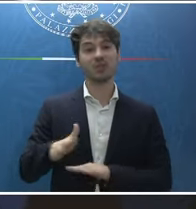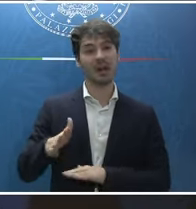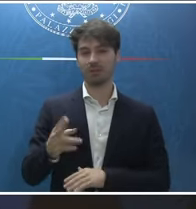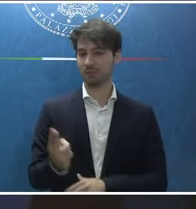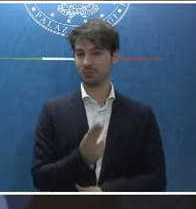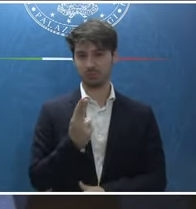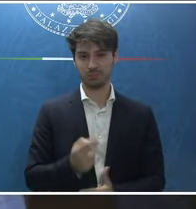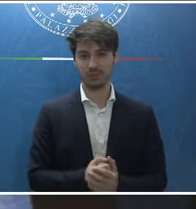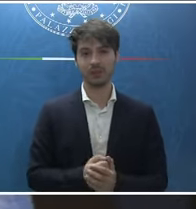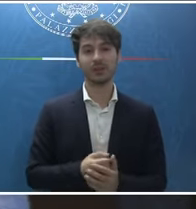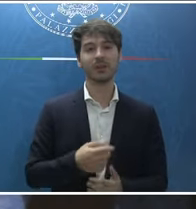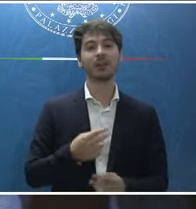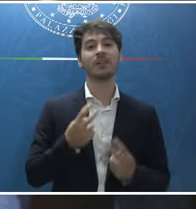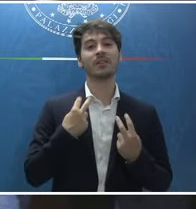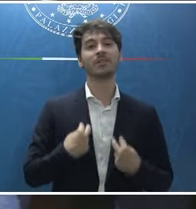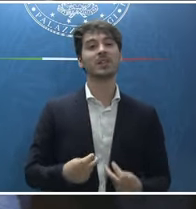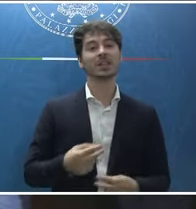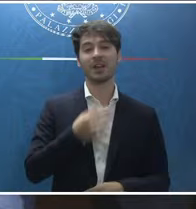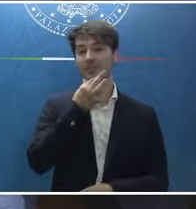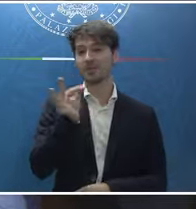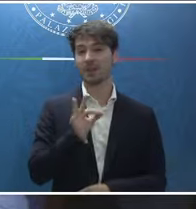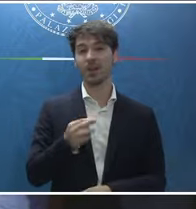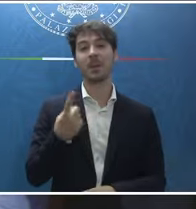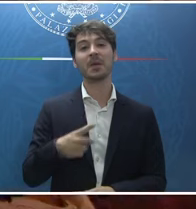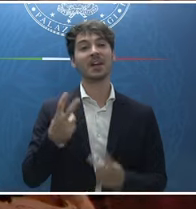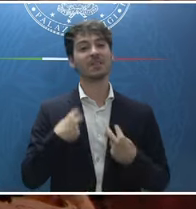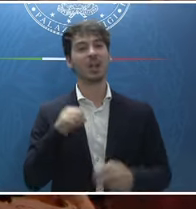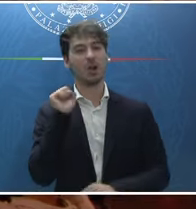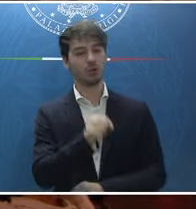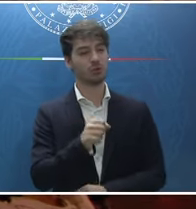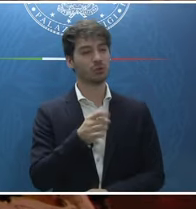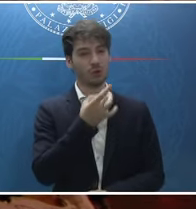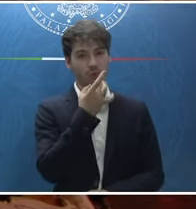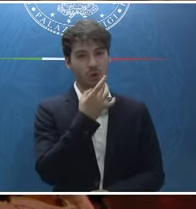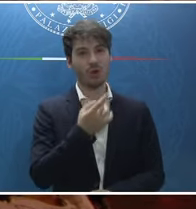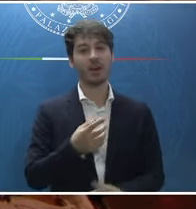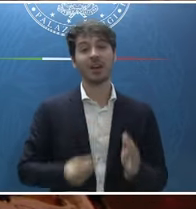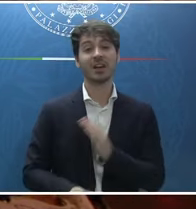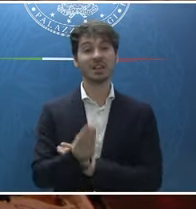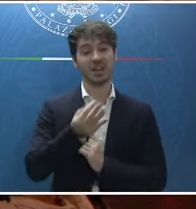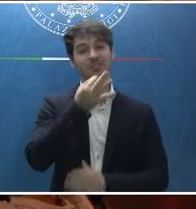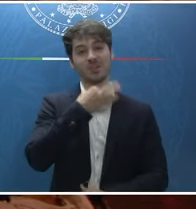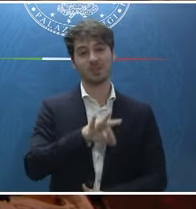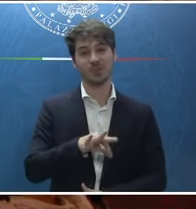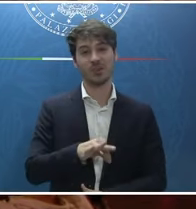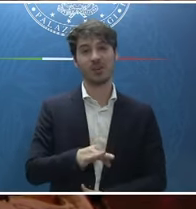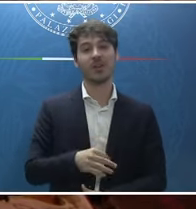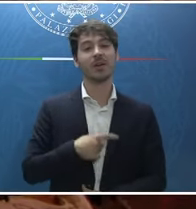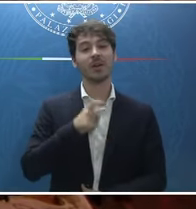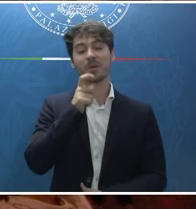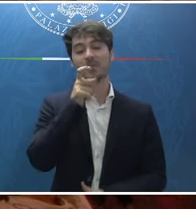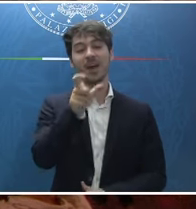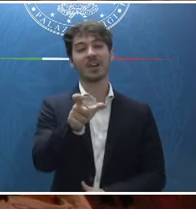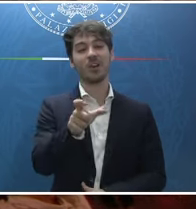è stupefacente, per la vita contro la droga rinascere si può e la parola che ci tiene tutti